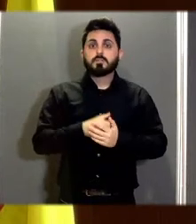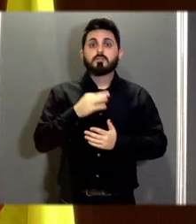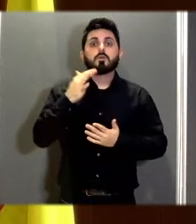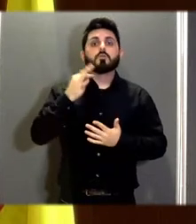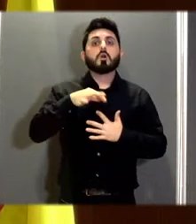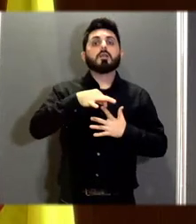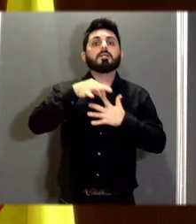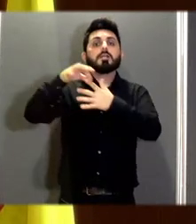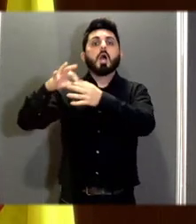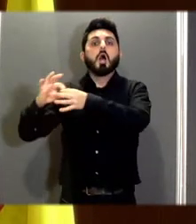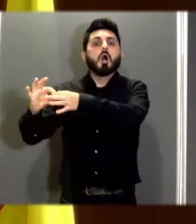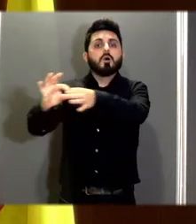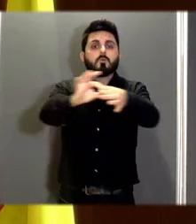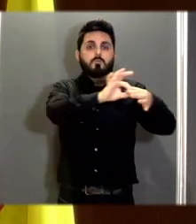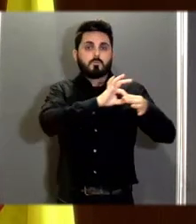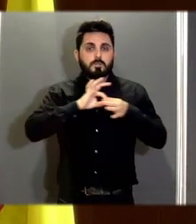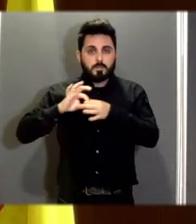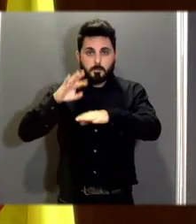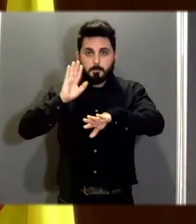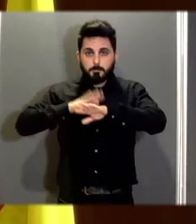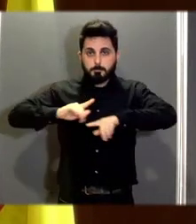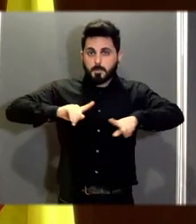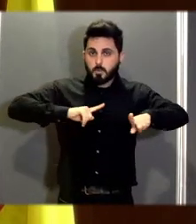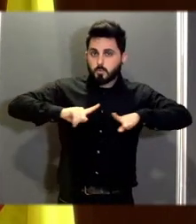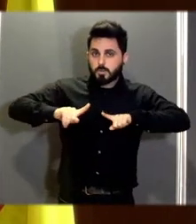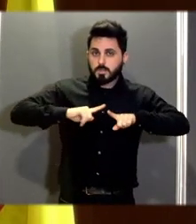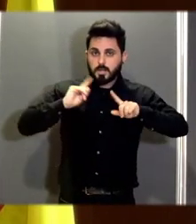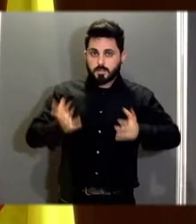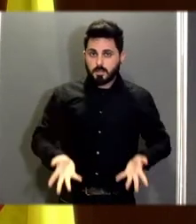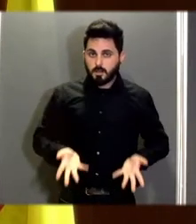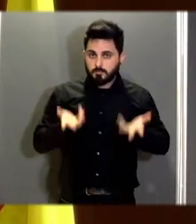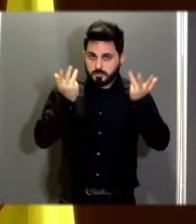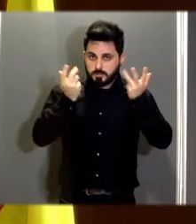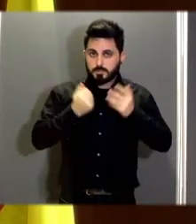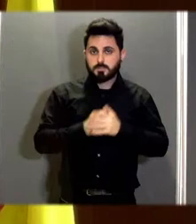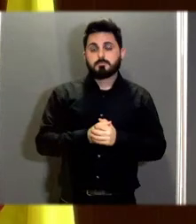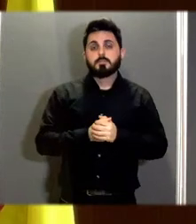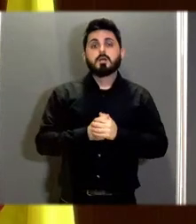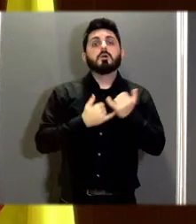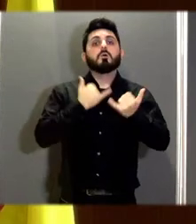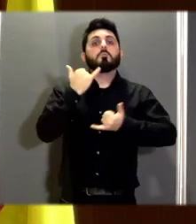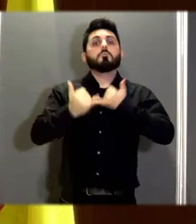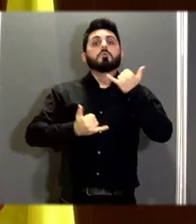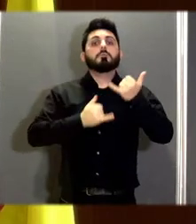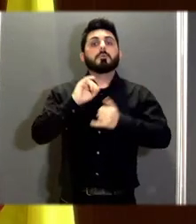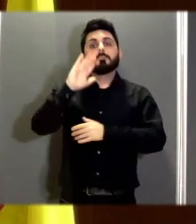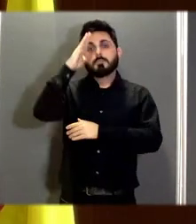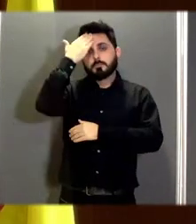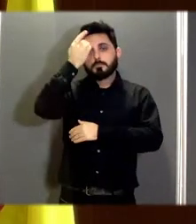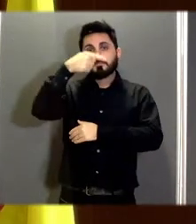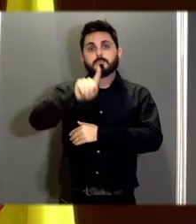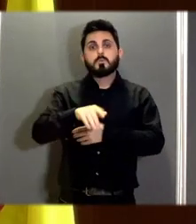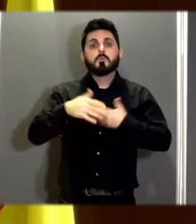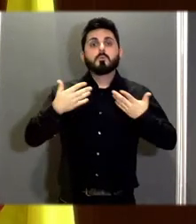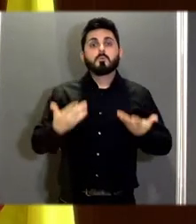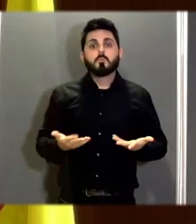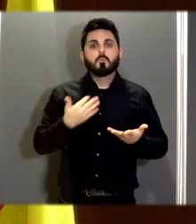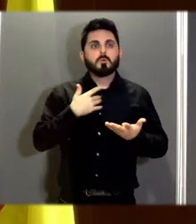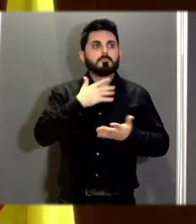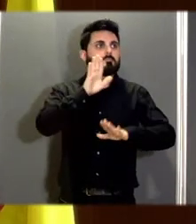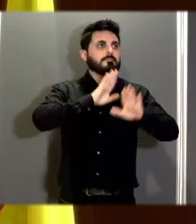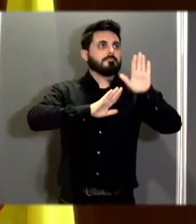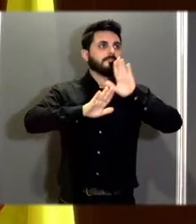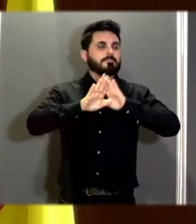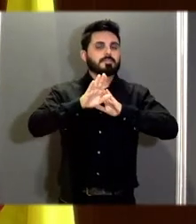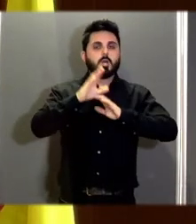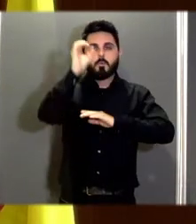les accions de forma més eficient. L'obstacle és la credibilitat perduda dels lideratges actuals. Calen, doncs, nous